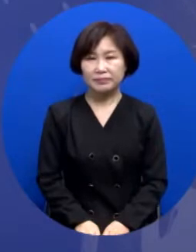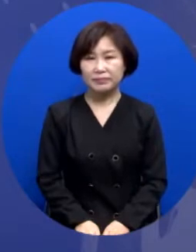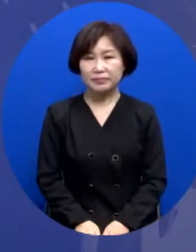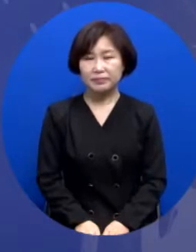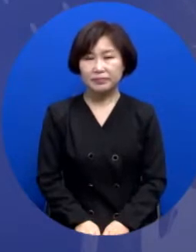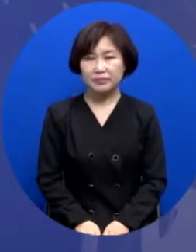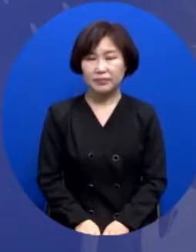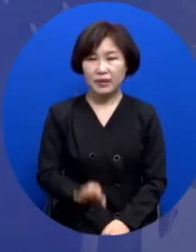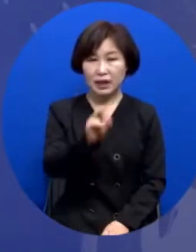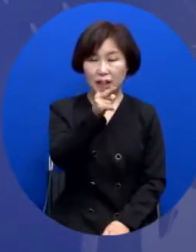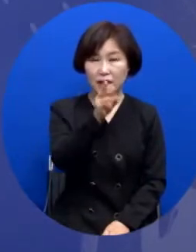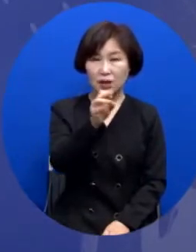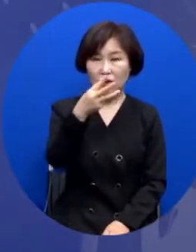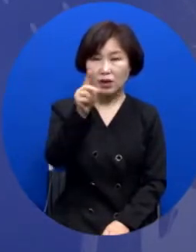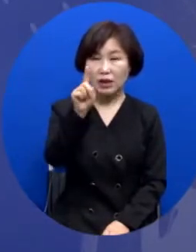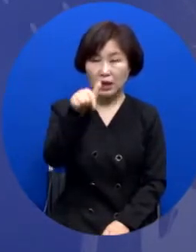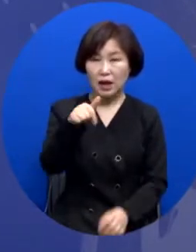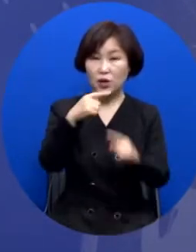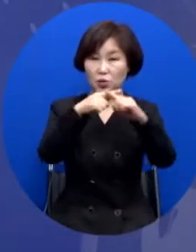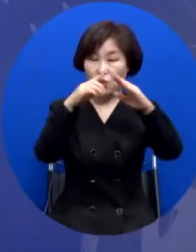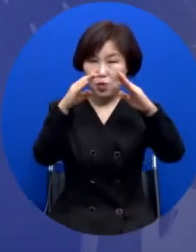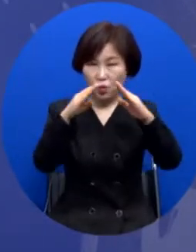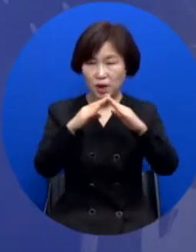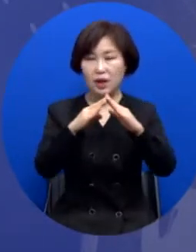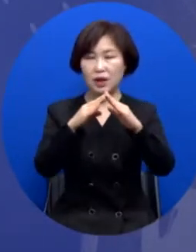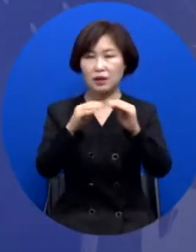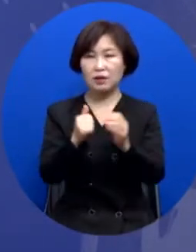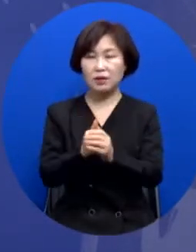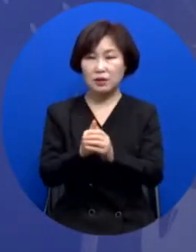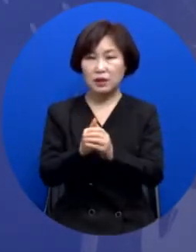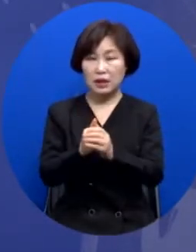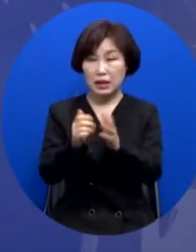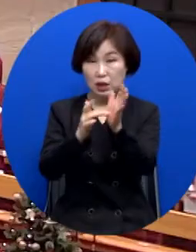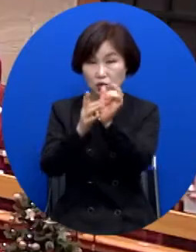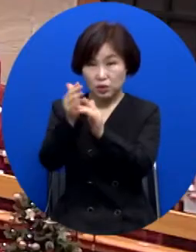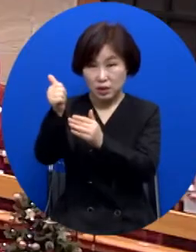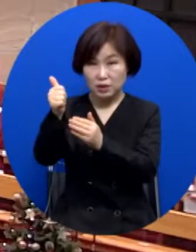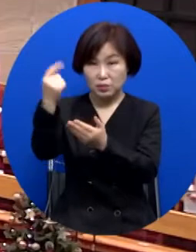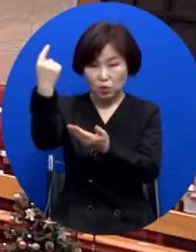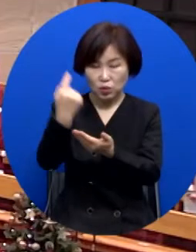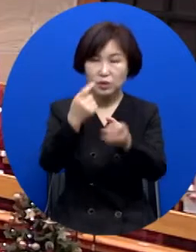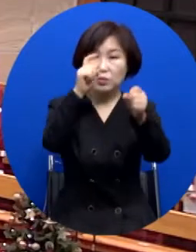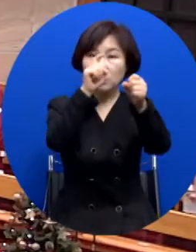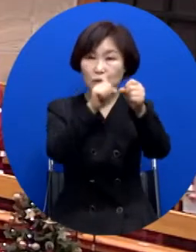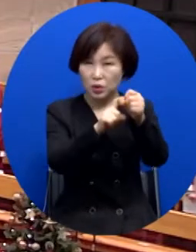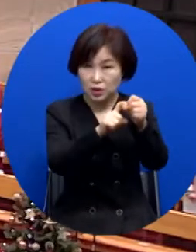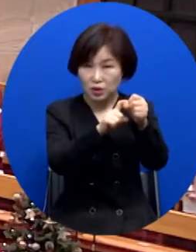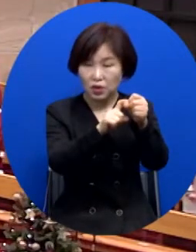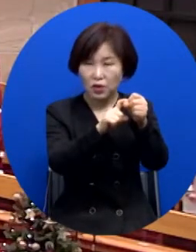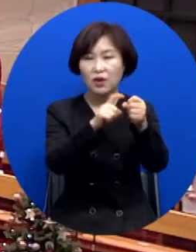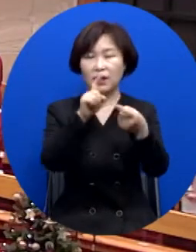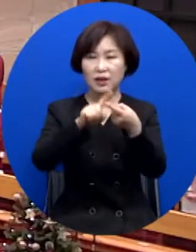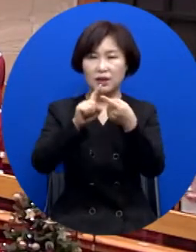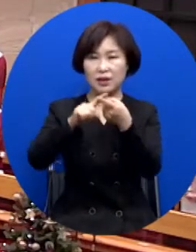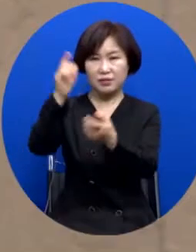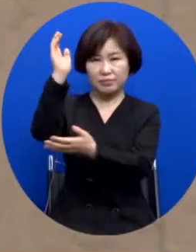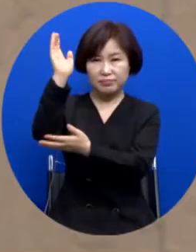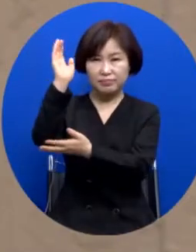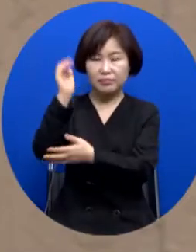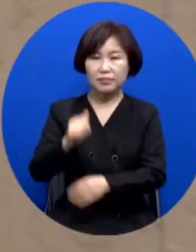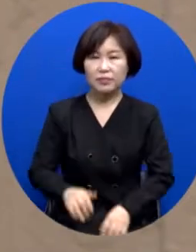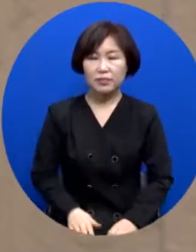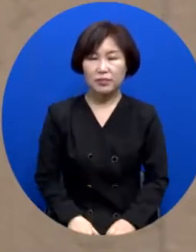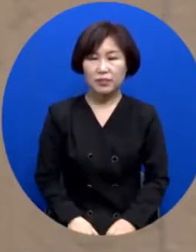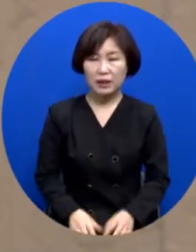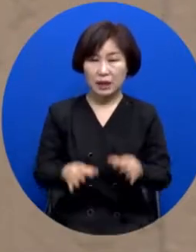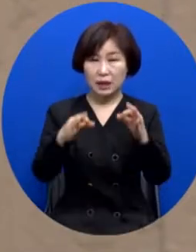네, 또 영락교회 성탄 예배에서는 예수님이 이 땅에 어떤 목적을 가지고 오셨는지 또 주목하는 메시지가 선포됐습니다.